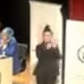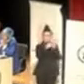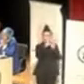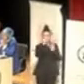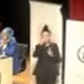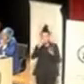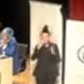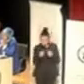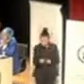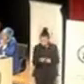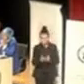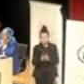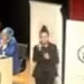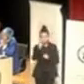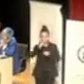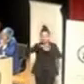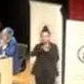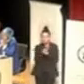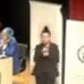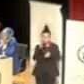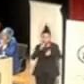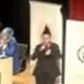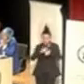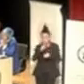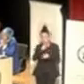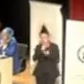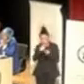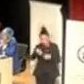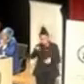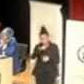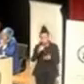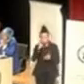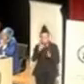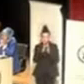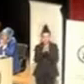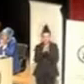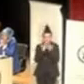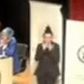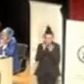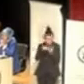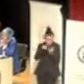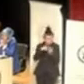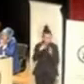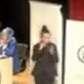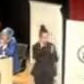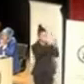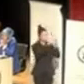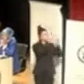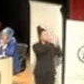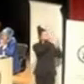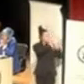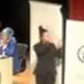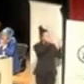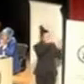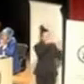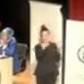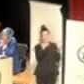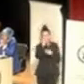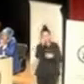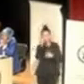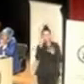Özellikle koronavirüs salgın döneminde okurların kitaba daha hızlı erişimde bulunma isteği dijital